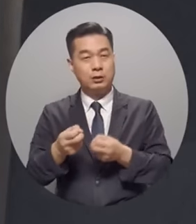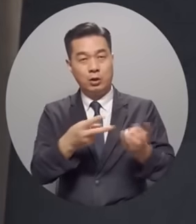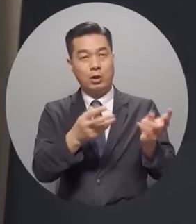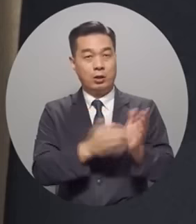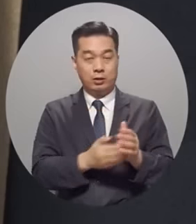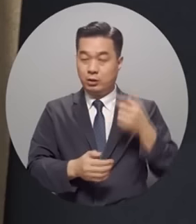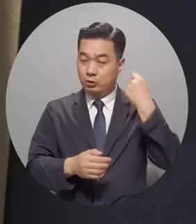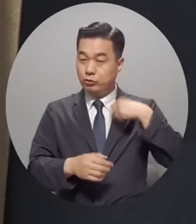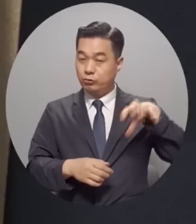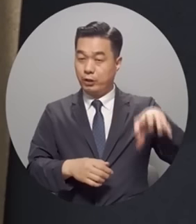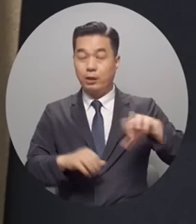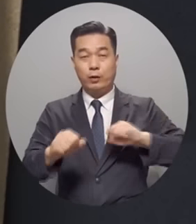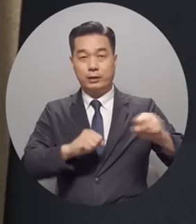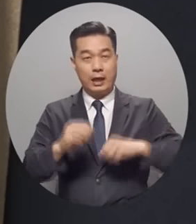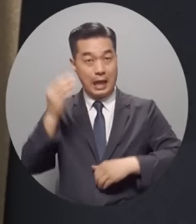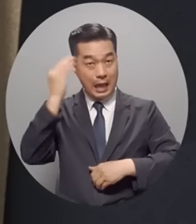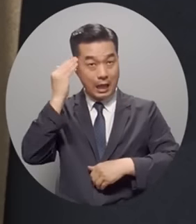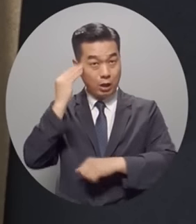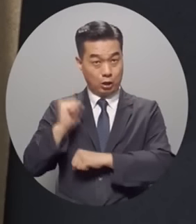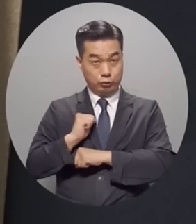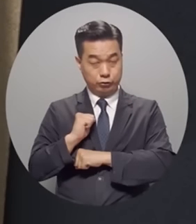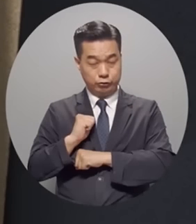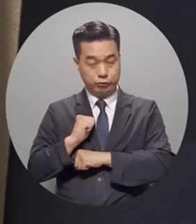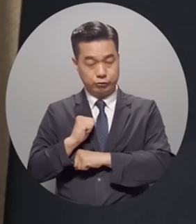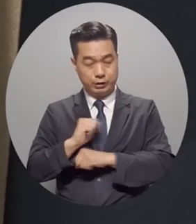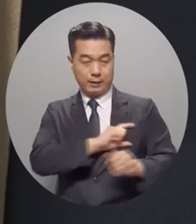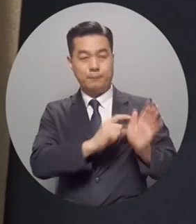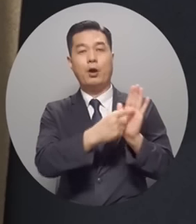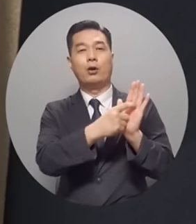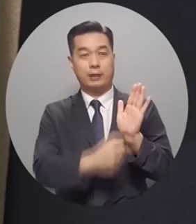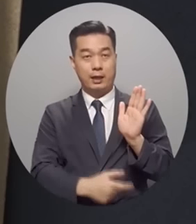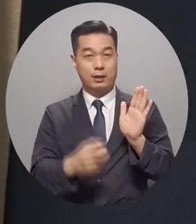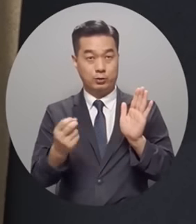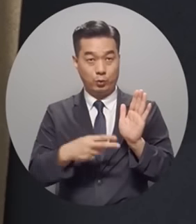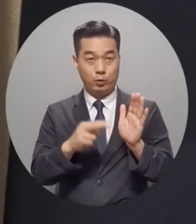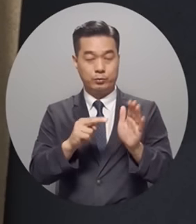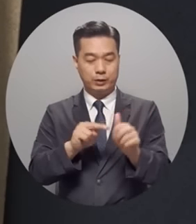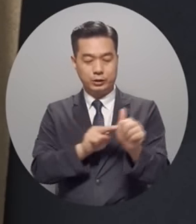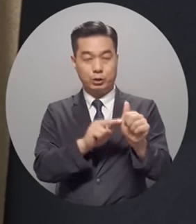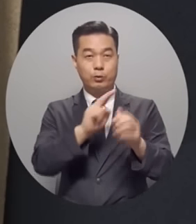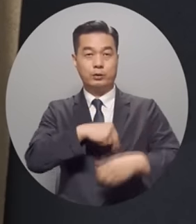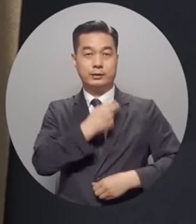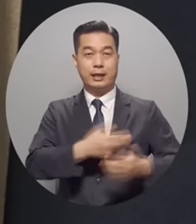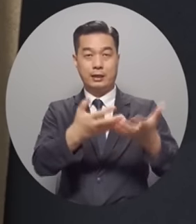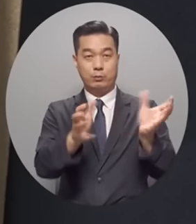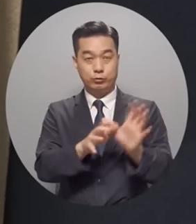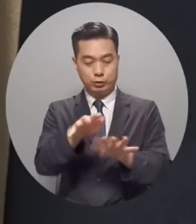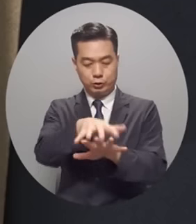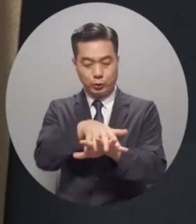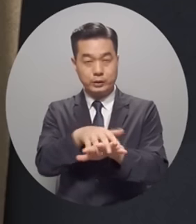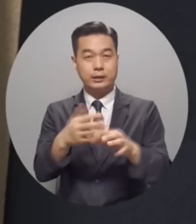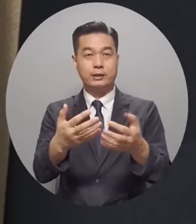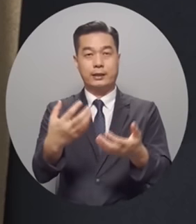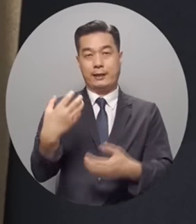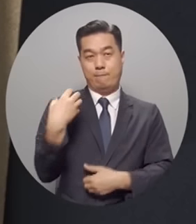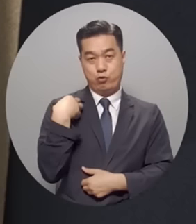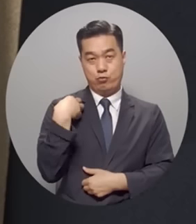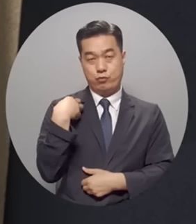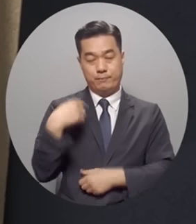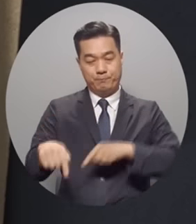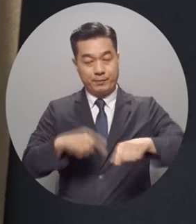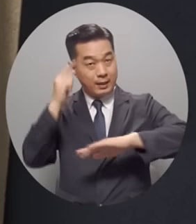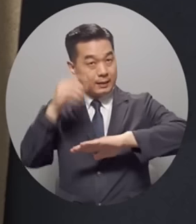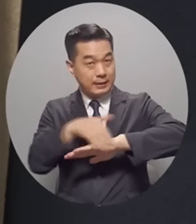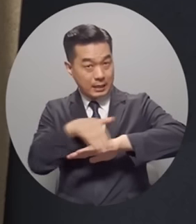중국에서 활동하는 우리 군 블랙 요원 명단, 정보사 내부 조직과 임무, 작전 계획, 내부 정세 판단 등